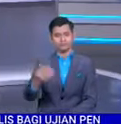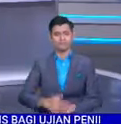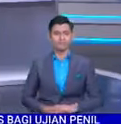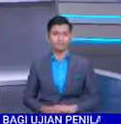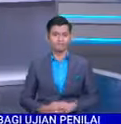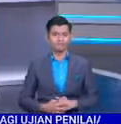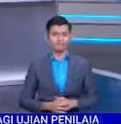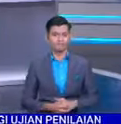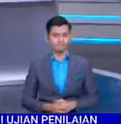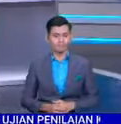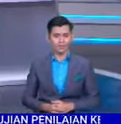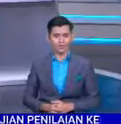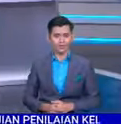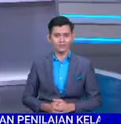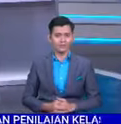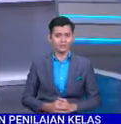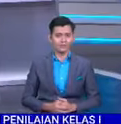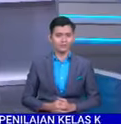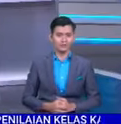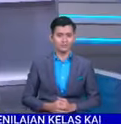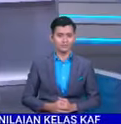Roslan.